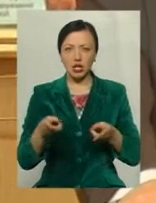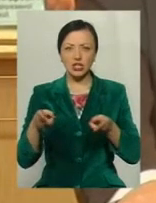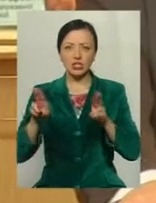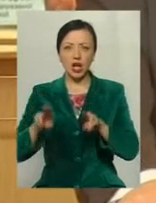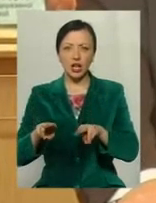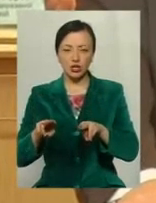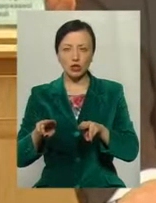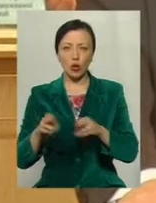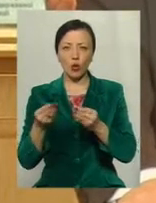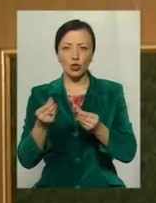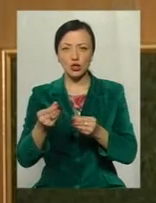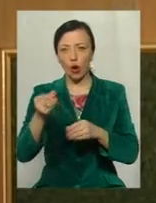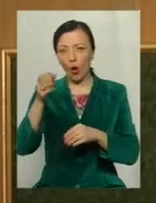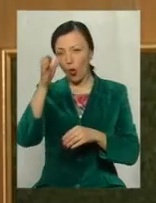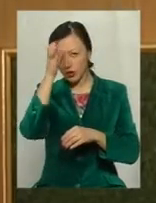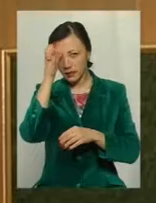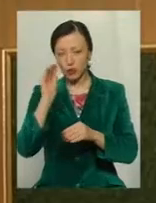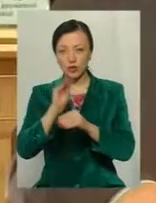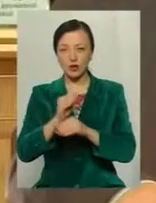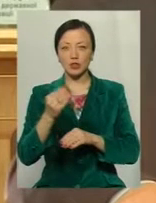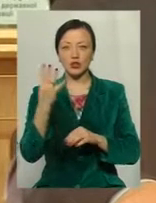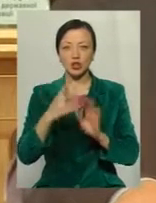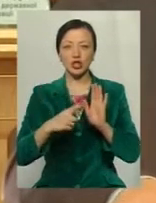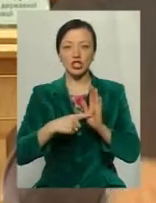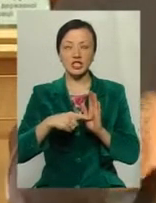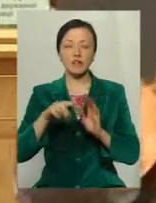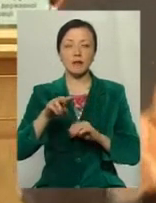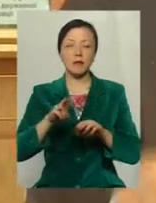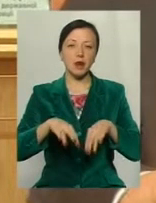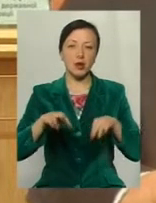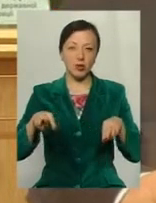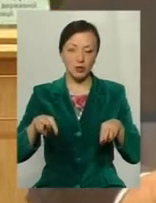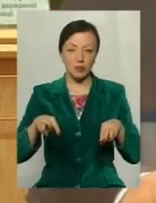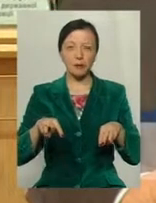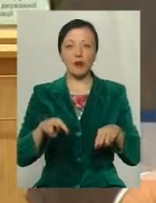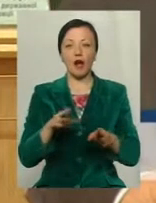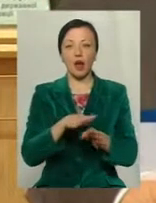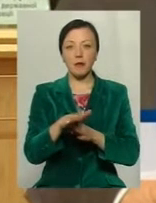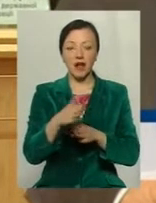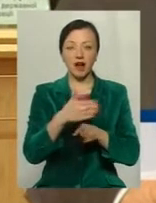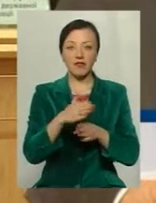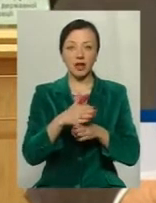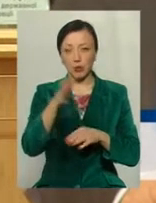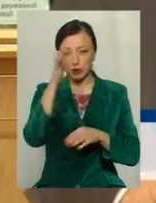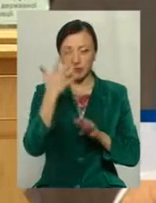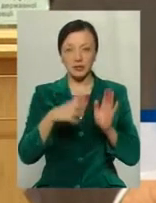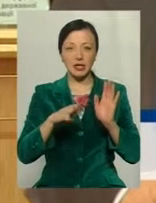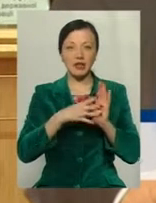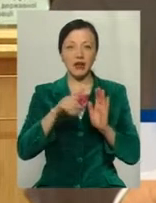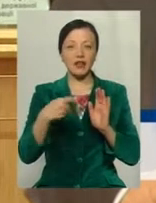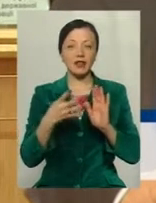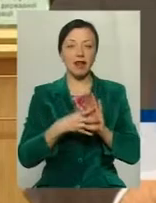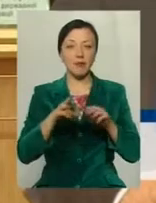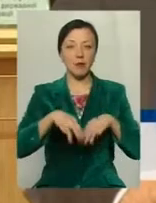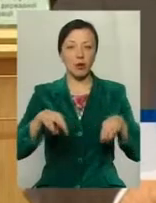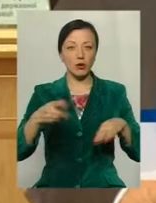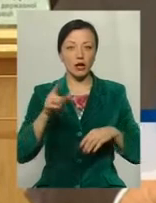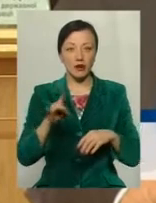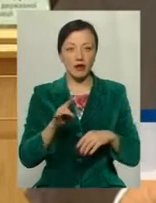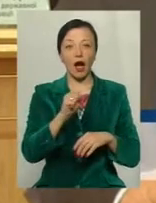облради вже цього року. Вільний залишок коштів на початок року – 50,4 мільйона гривень. Це загального